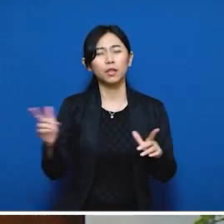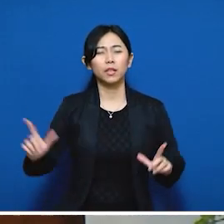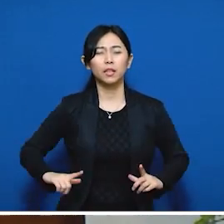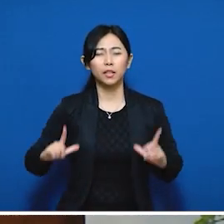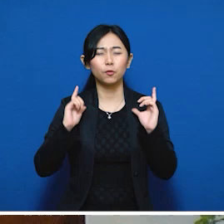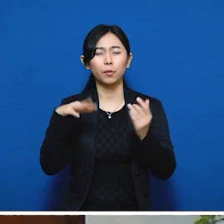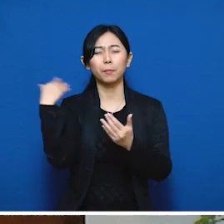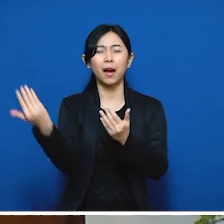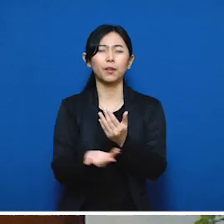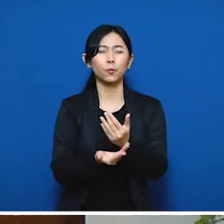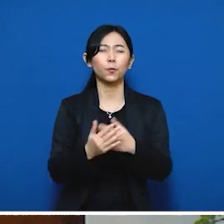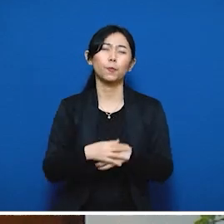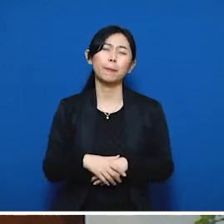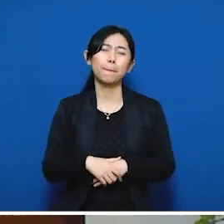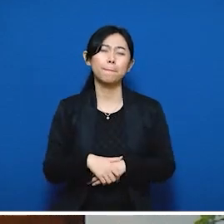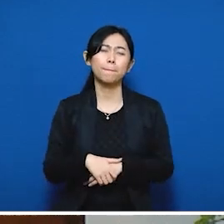kehidupan yang baru ini,